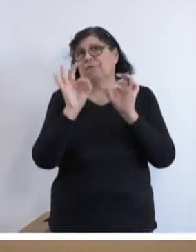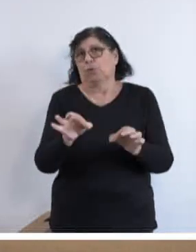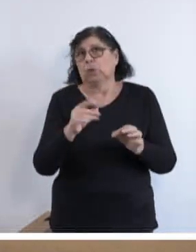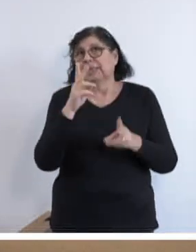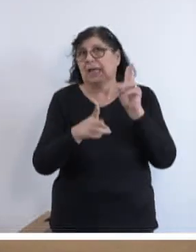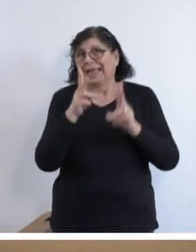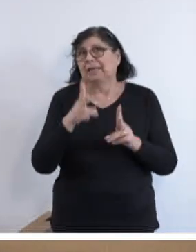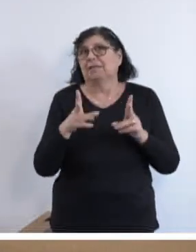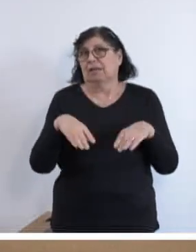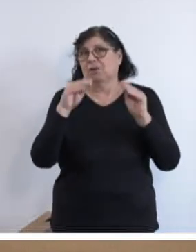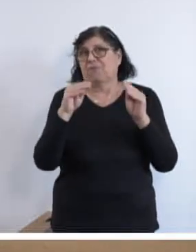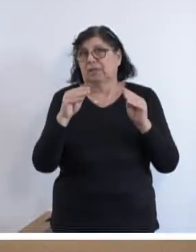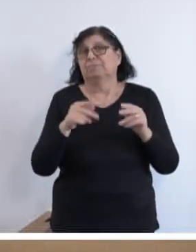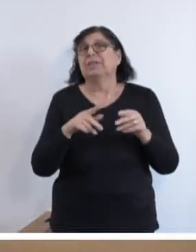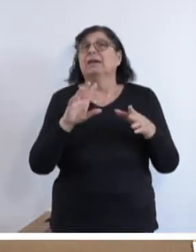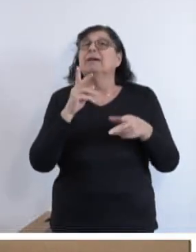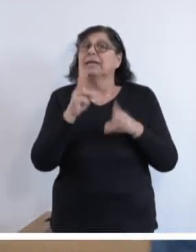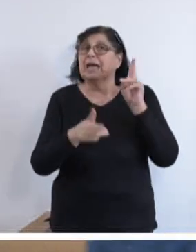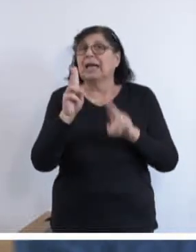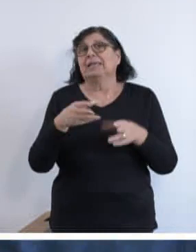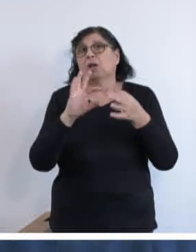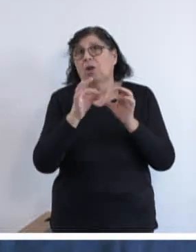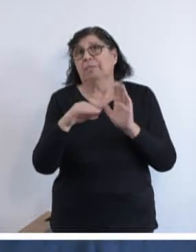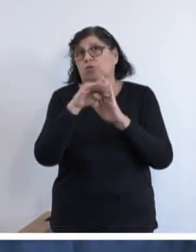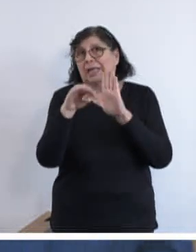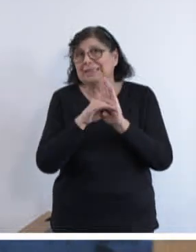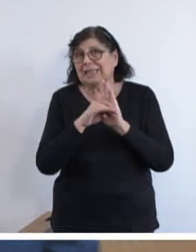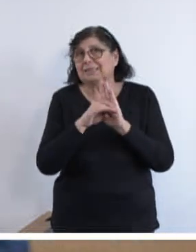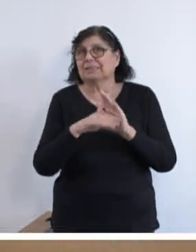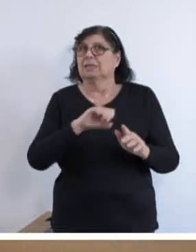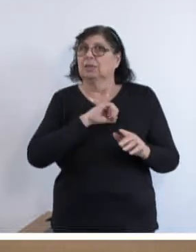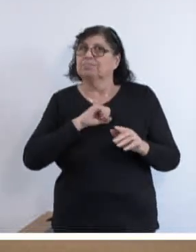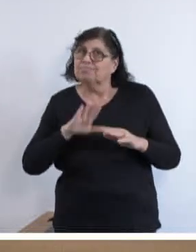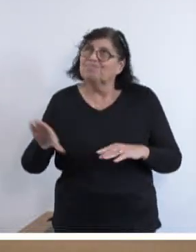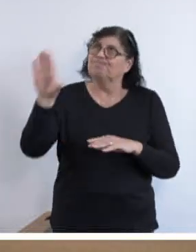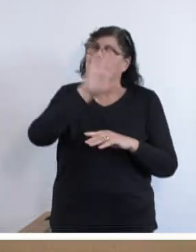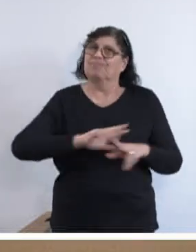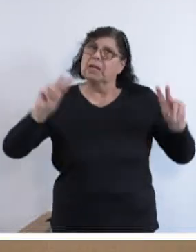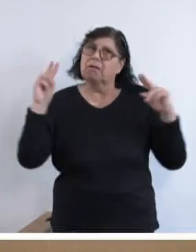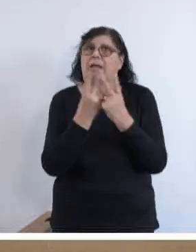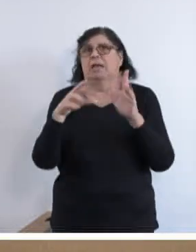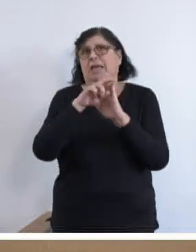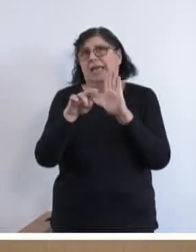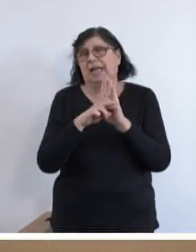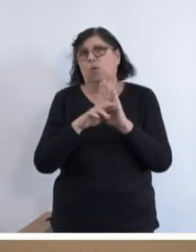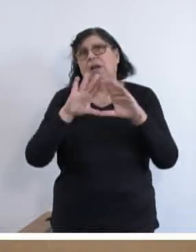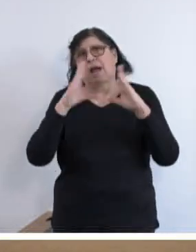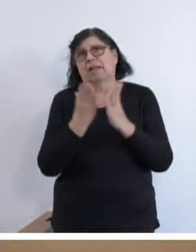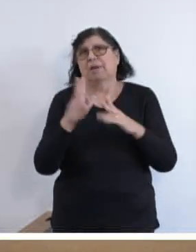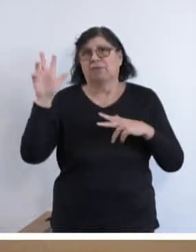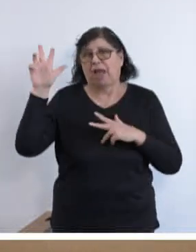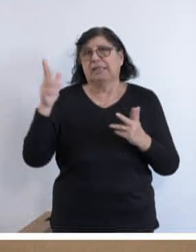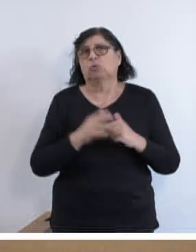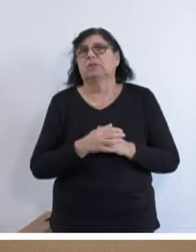getreten. Das Gerichtsdolmetschergesetz enthält bundeseinheitliche Regelungen zur allgemeinen Beeidigung von